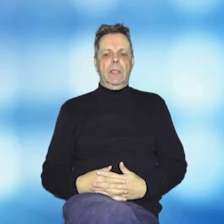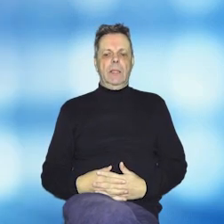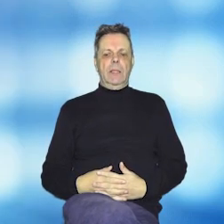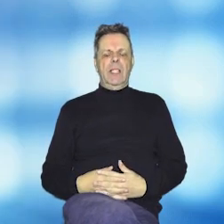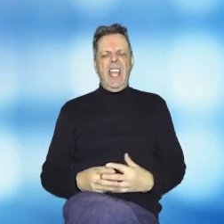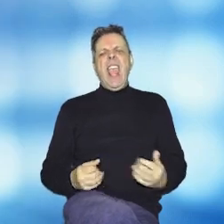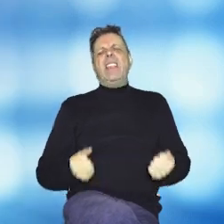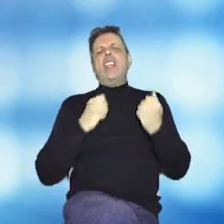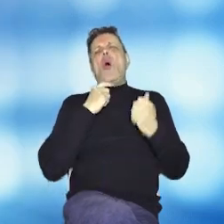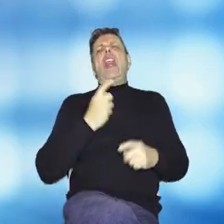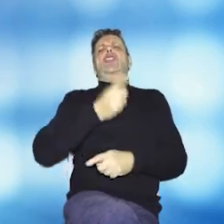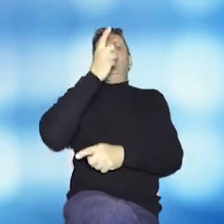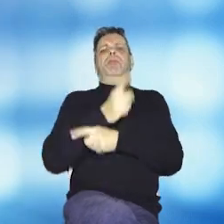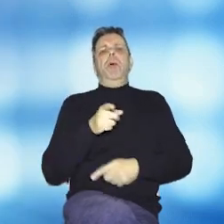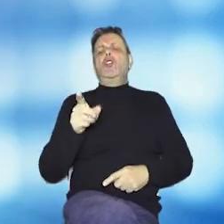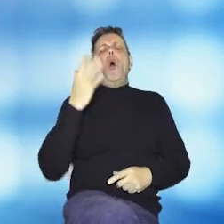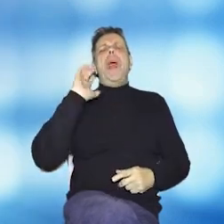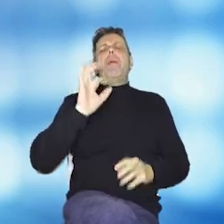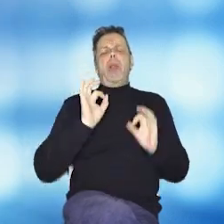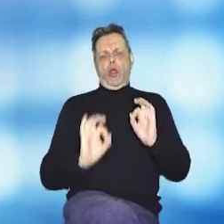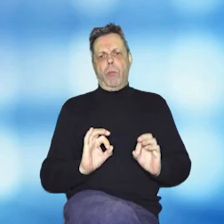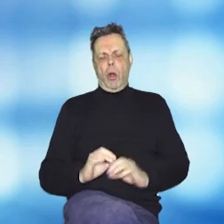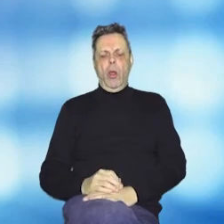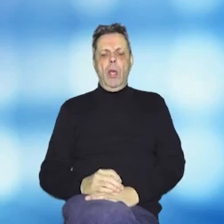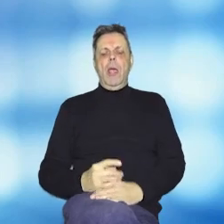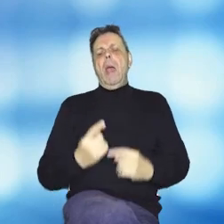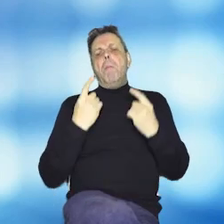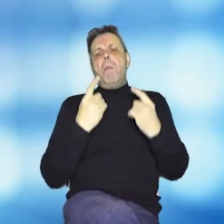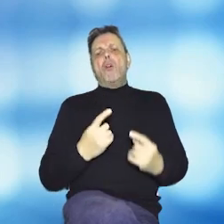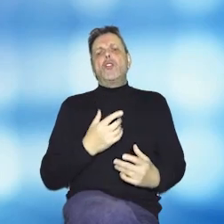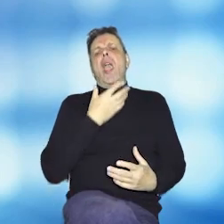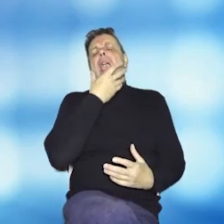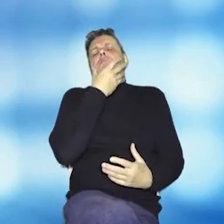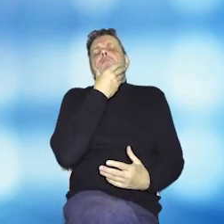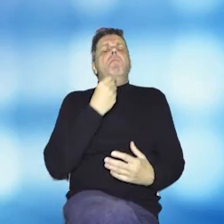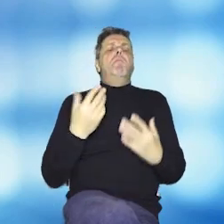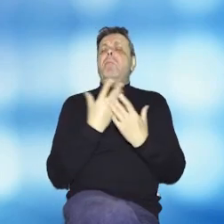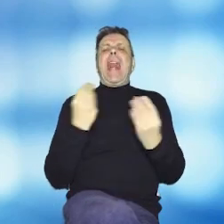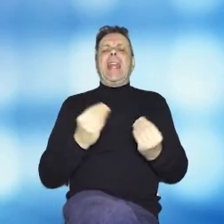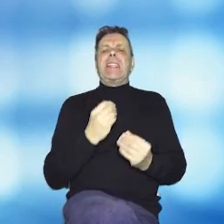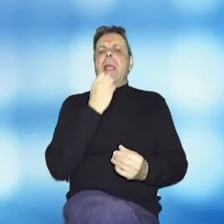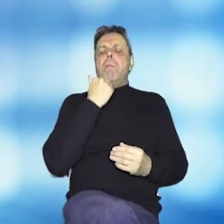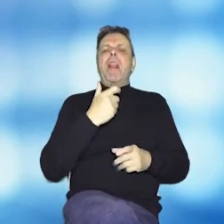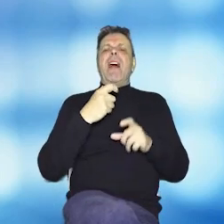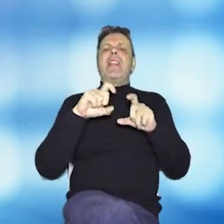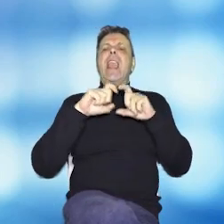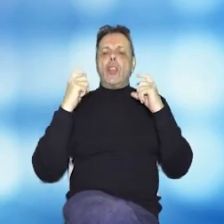teško generalizirati i da to ne bi bilo korektno. Postoje krasni privatni domovi.